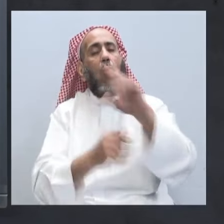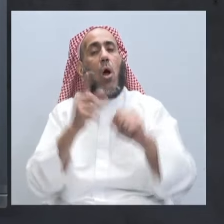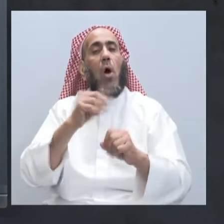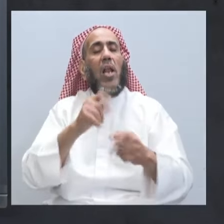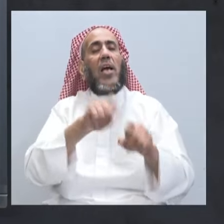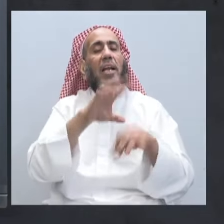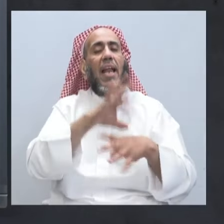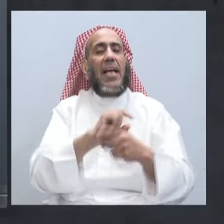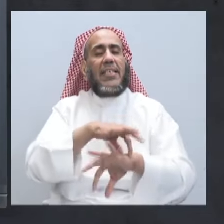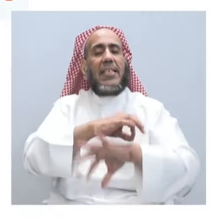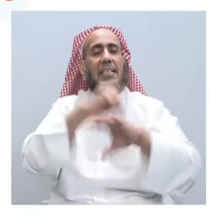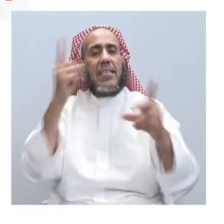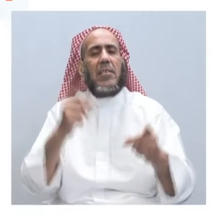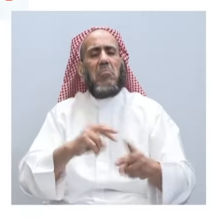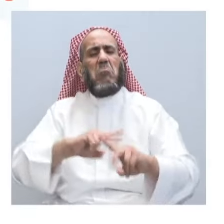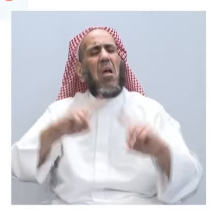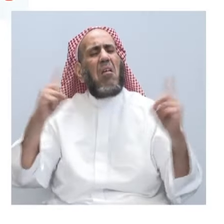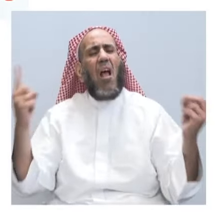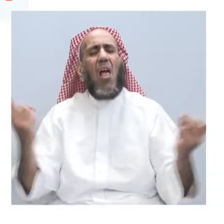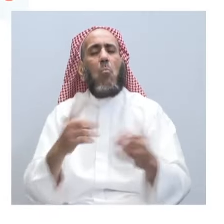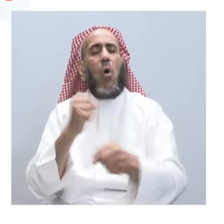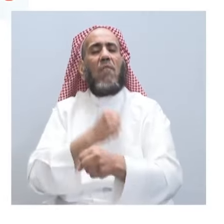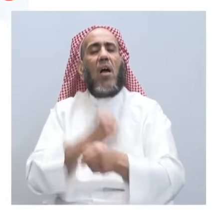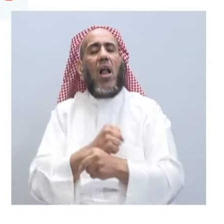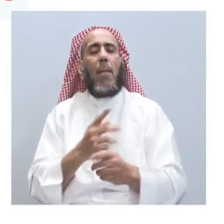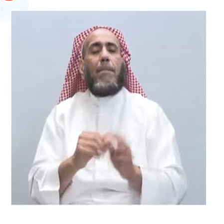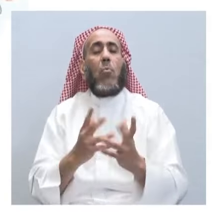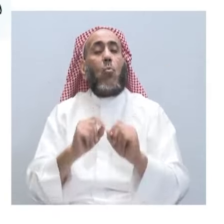الناس ب طبائعهم وافعالهم